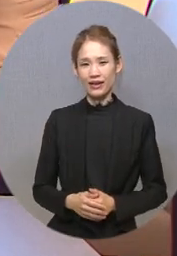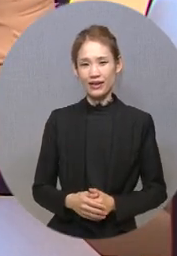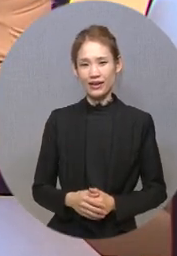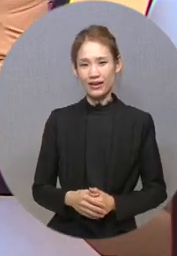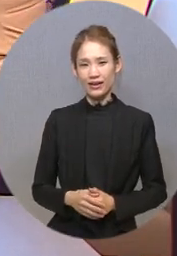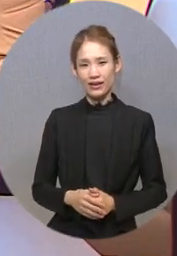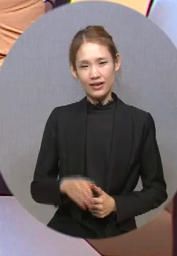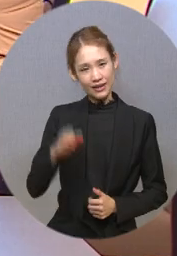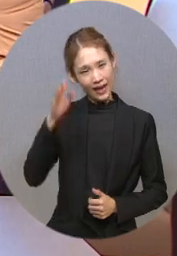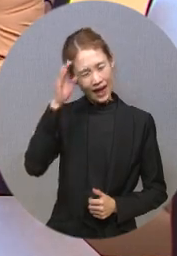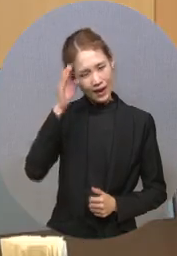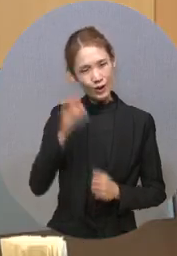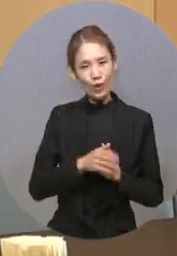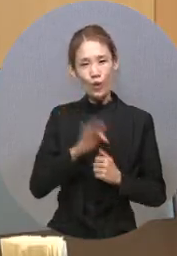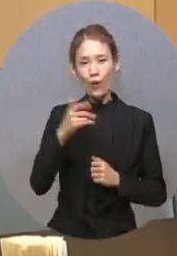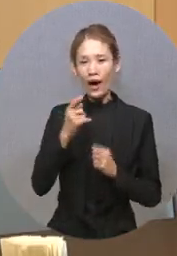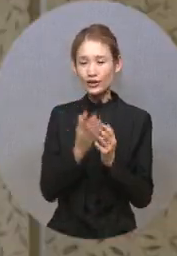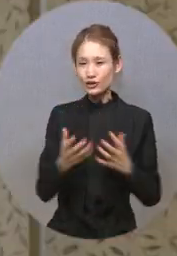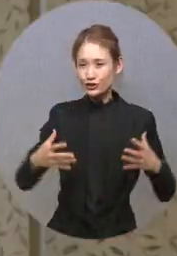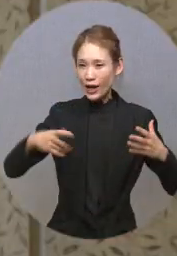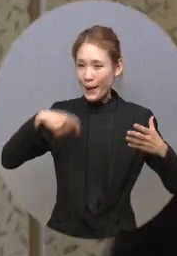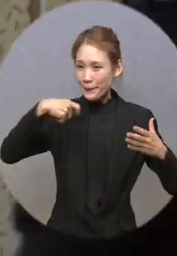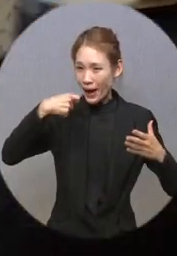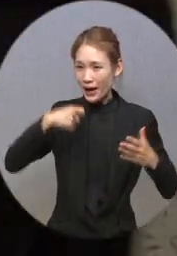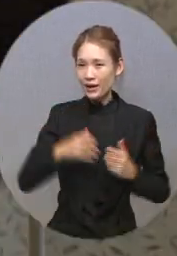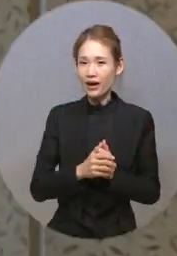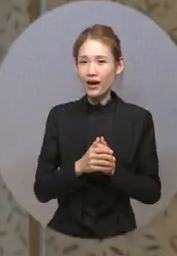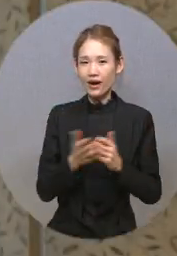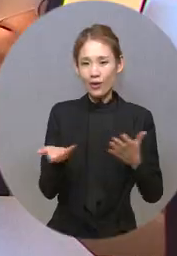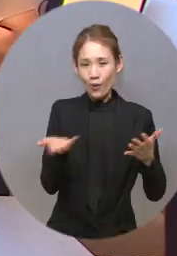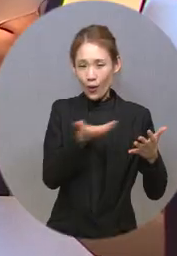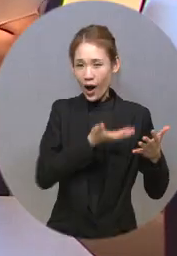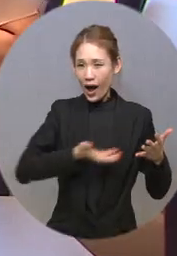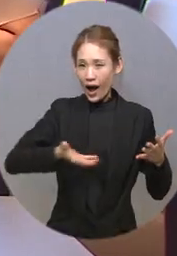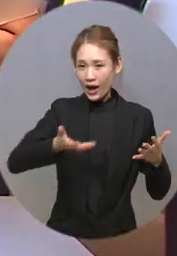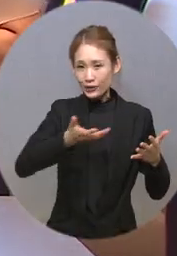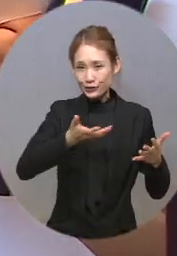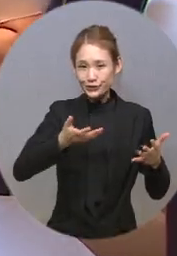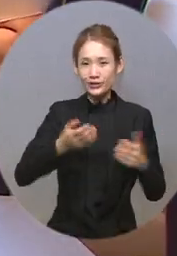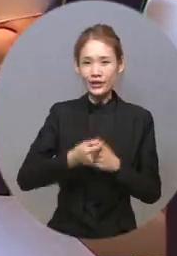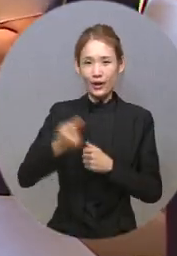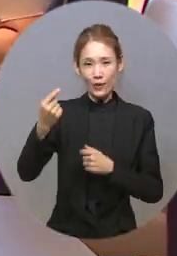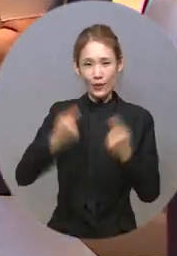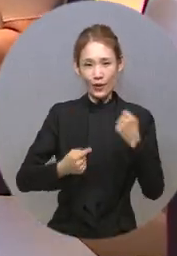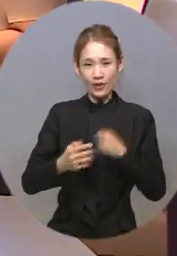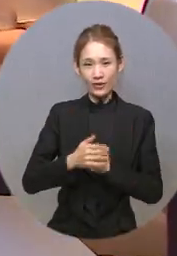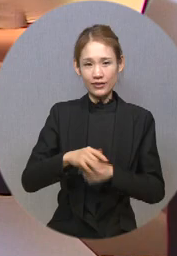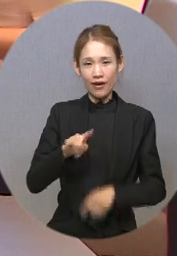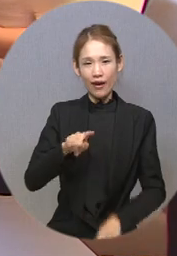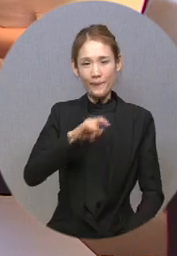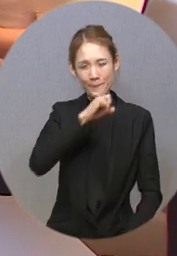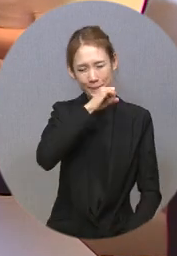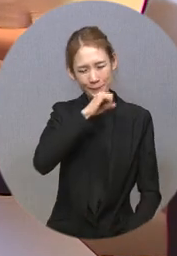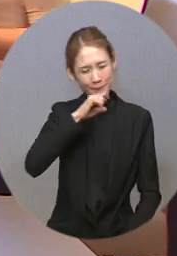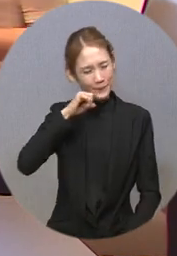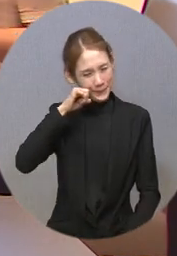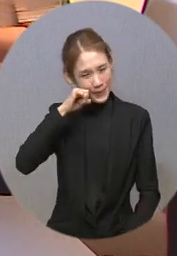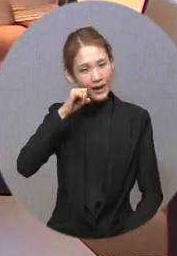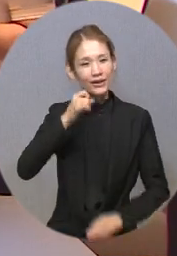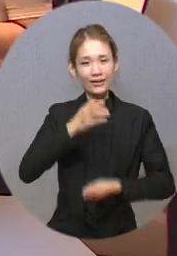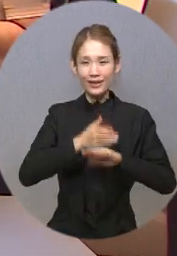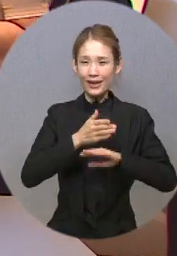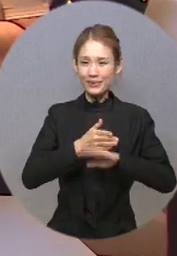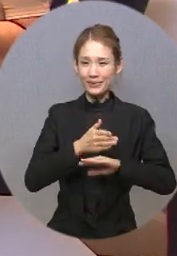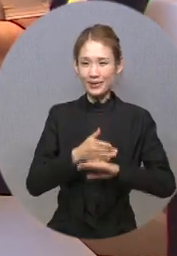광주리 막상. 와. 광주리에 나오는구나? 와. 우와. 이게 맛있더라고요. 감사합니다.